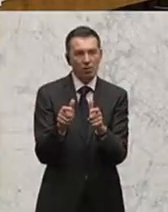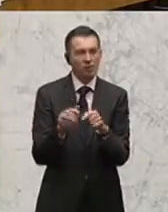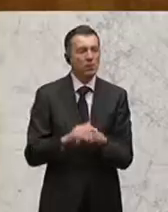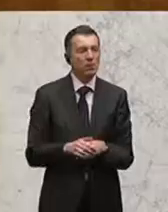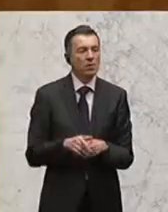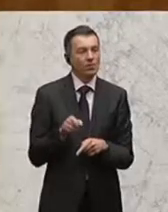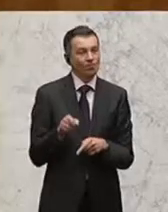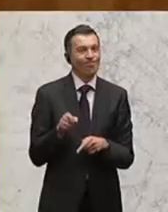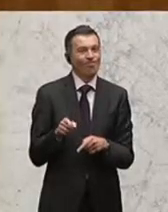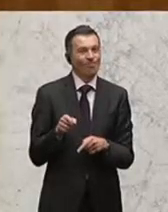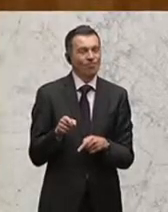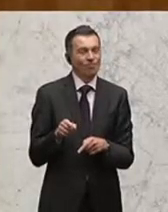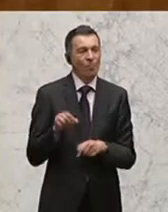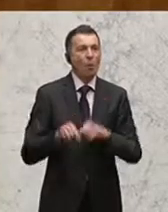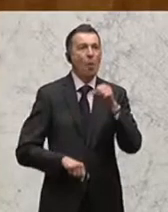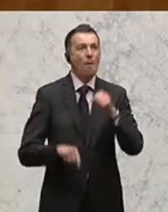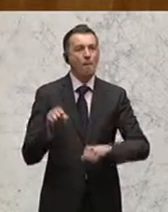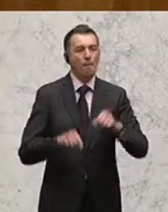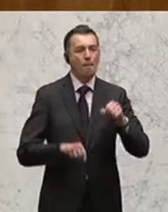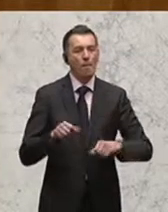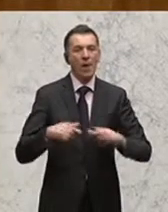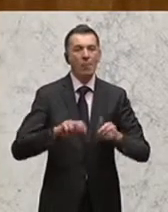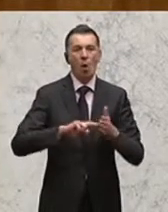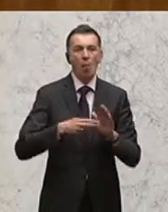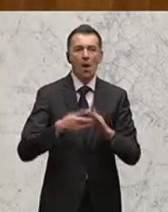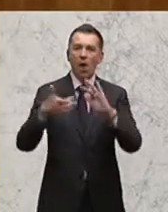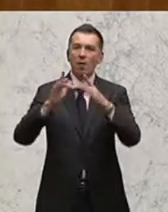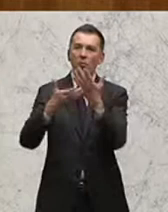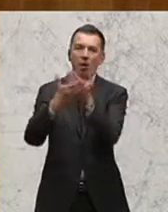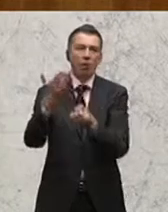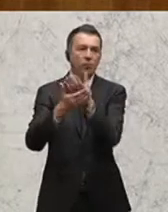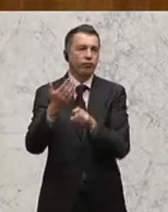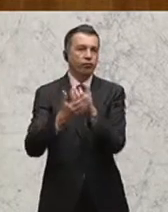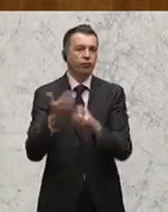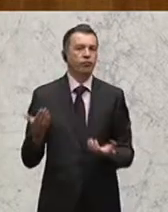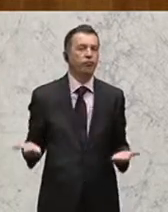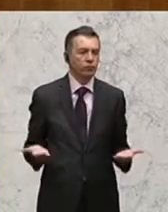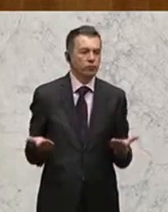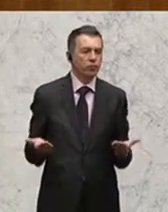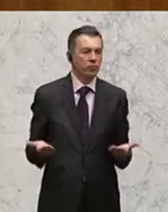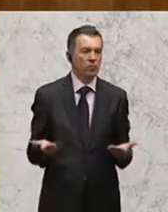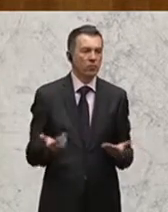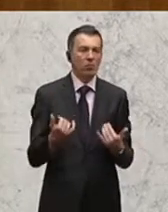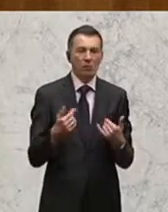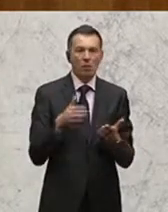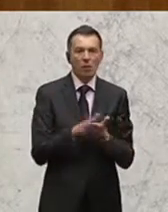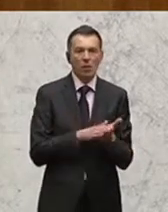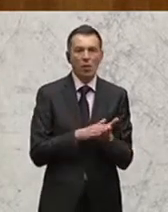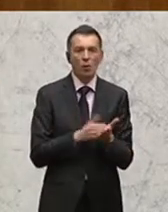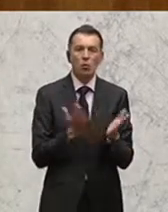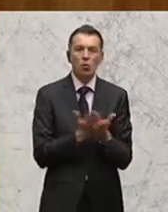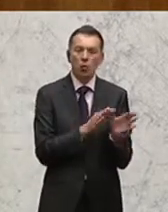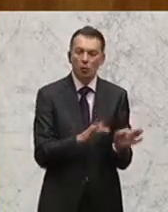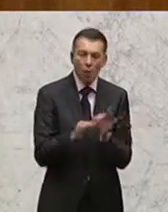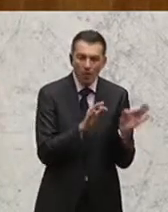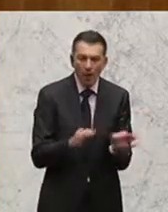der offensichtlich einen Bombenbauplan sich aus dem Internet heruntergeladen hat, der offenbar hier begonnen hat, gewisse